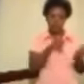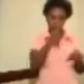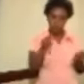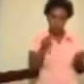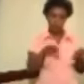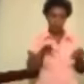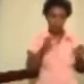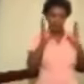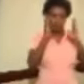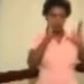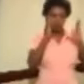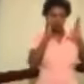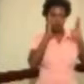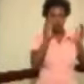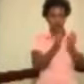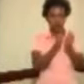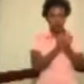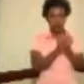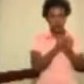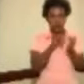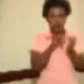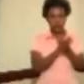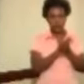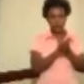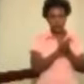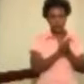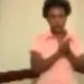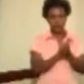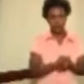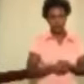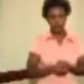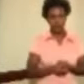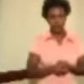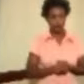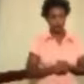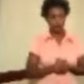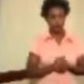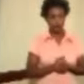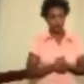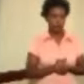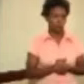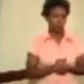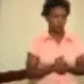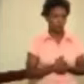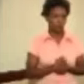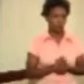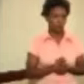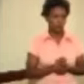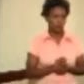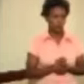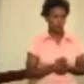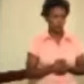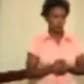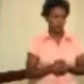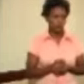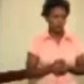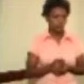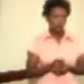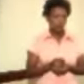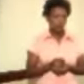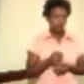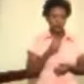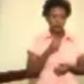la CARICOM pour Haïti à rentrer comme ça dans le système de libre-échange. Monsieur Martelly? Bon, n'oubliez pas que je cours sous